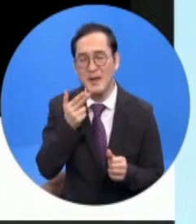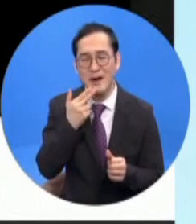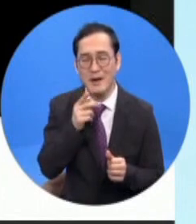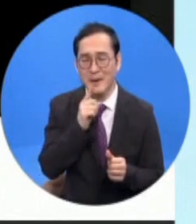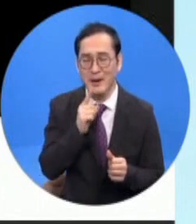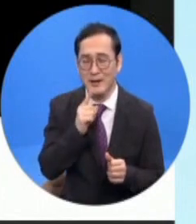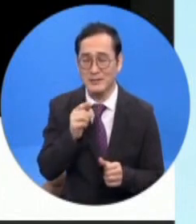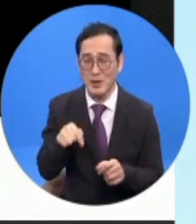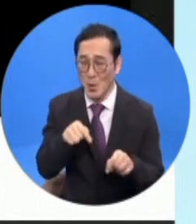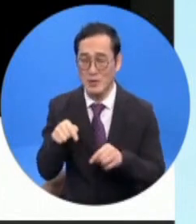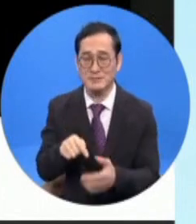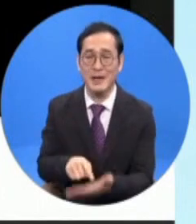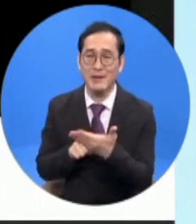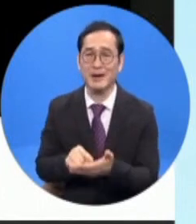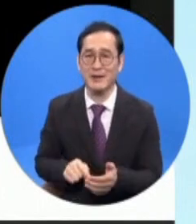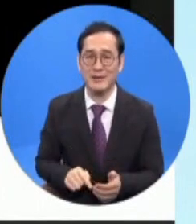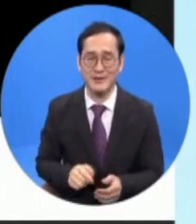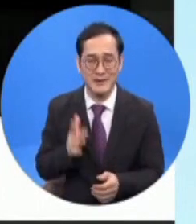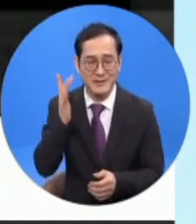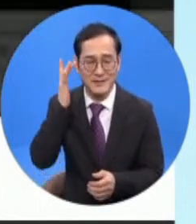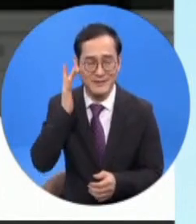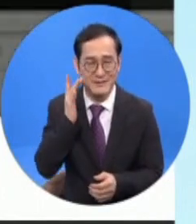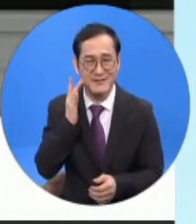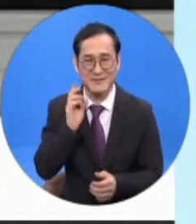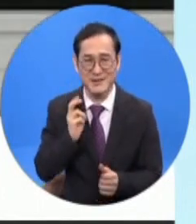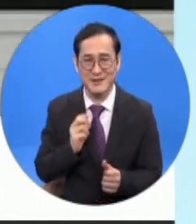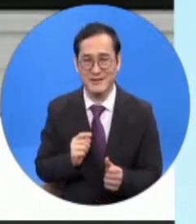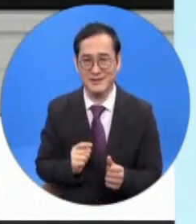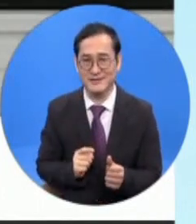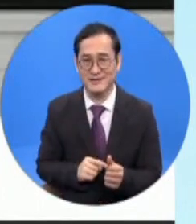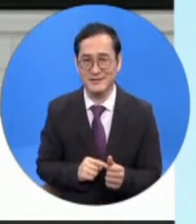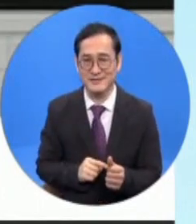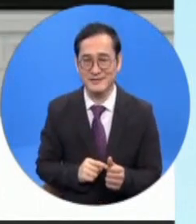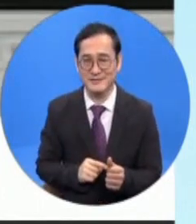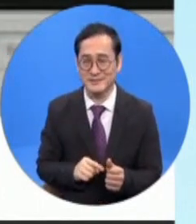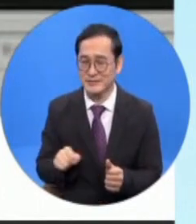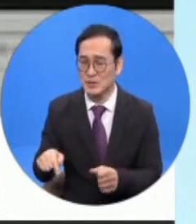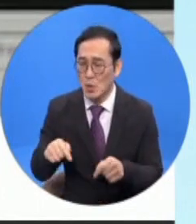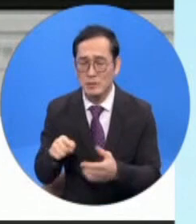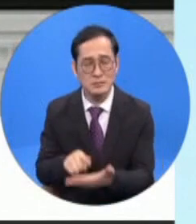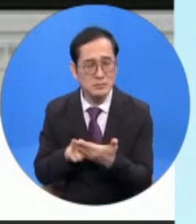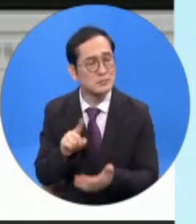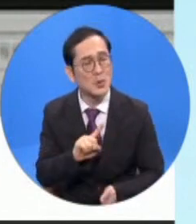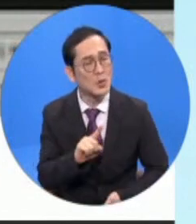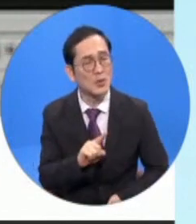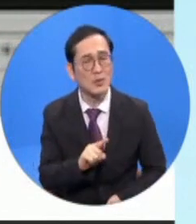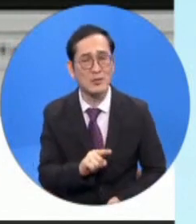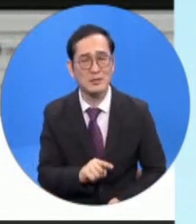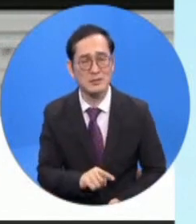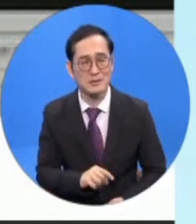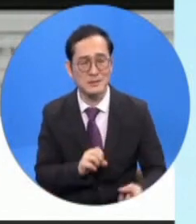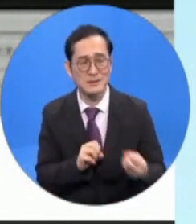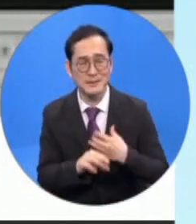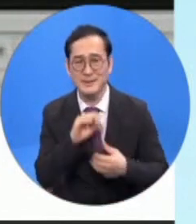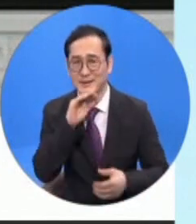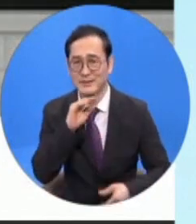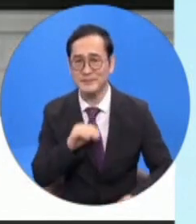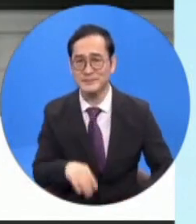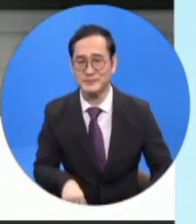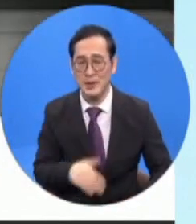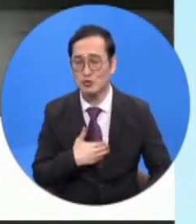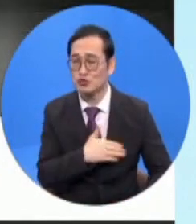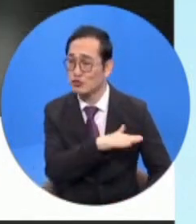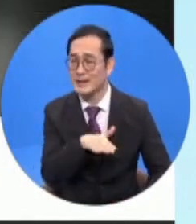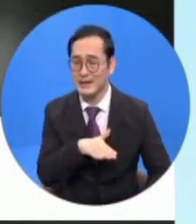저는 모르고 있다고 했는데 지금 이렇게 나온 상황이니까 제가 볼때는 여기에 대한 책임은 분명히 줘야 되고 우리 라고 하는 주체가 누군지 하는 부분은 손 준성